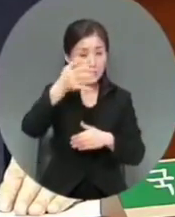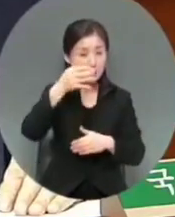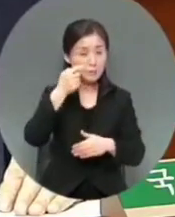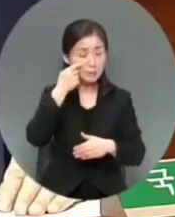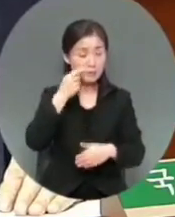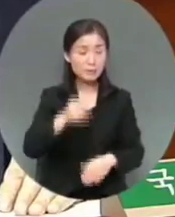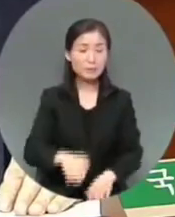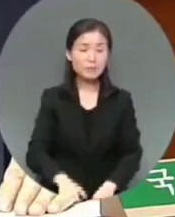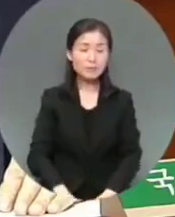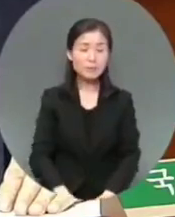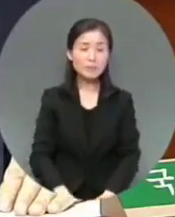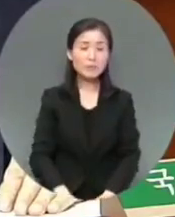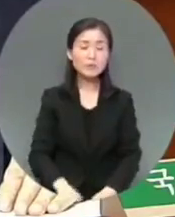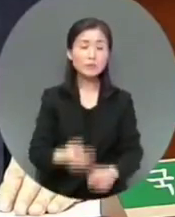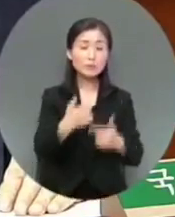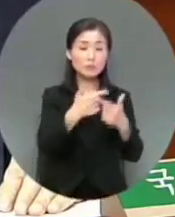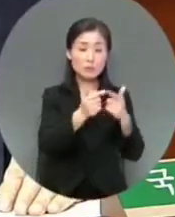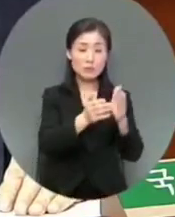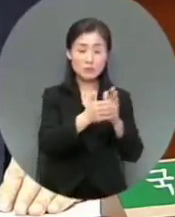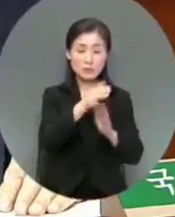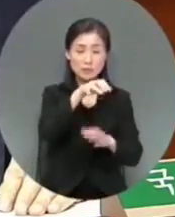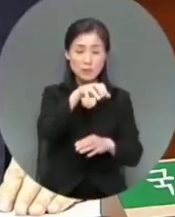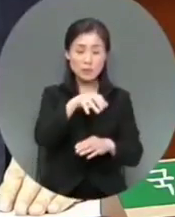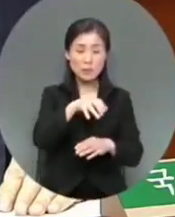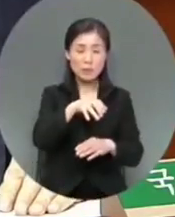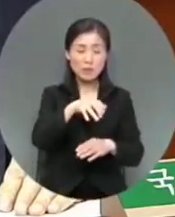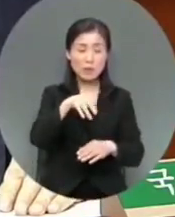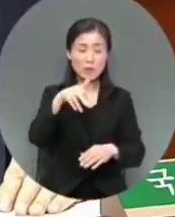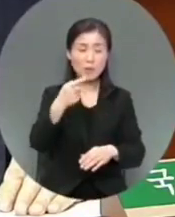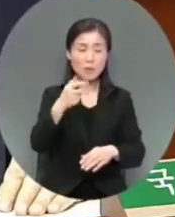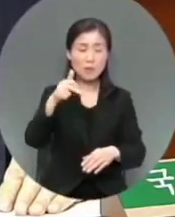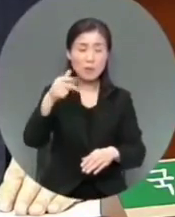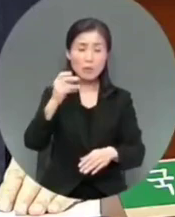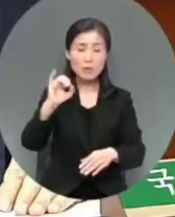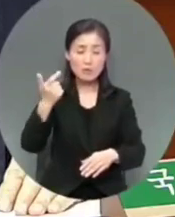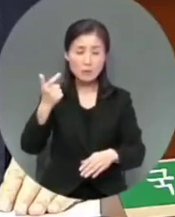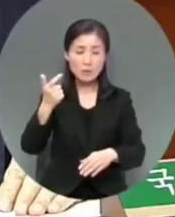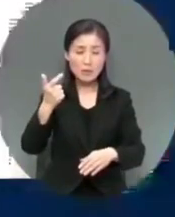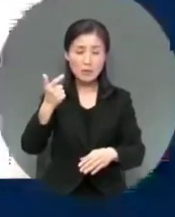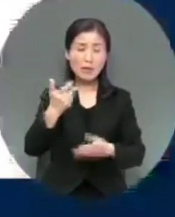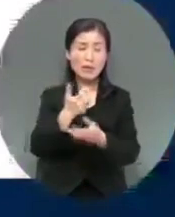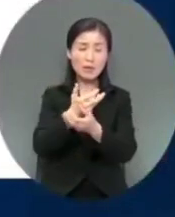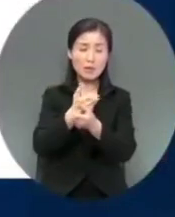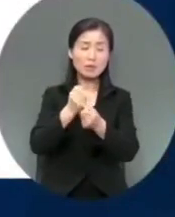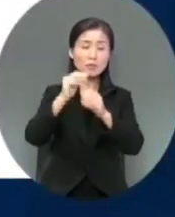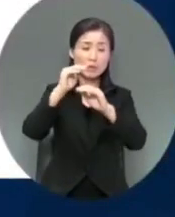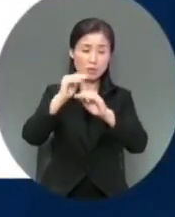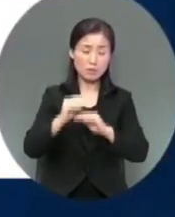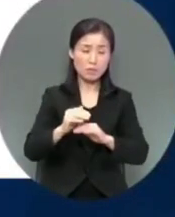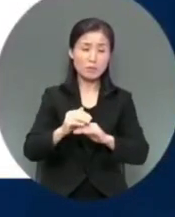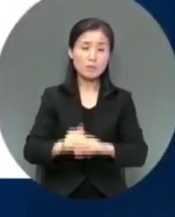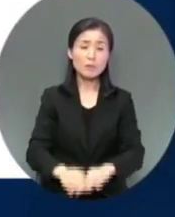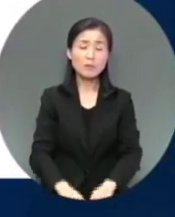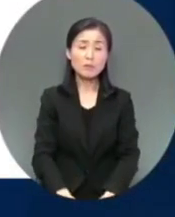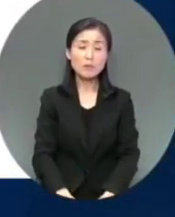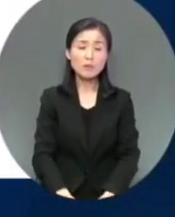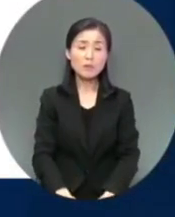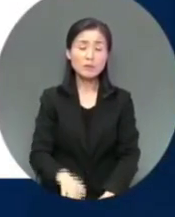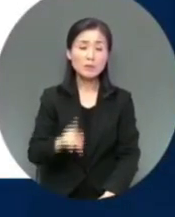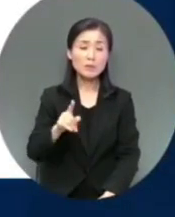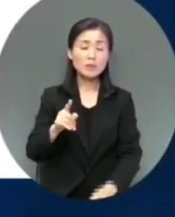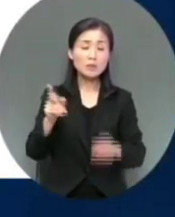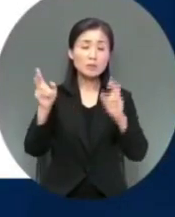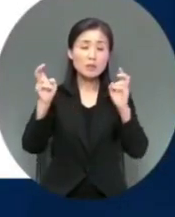보시면 부산시도 코코인이라는 곳하고 MOU 내용을 맺은 내용인데요. 이